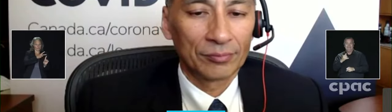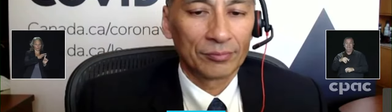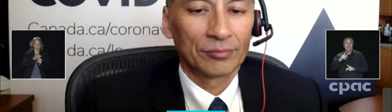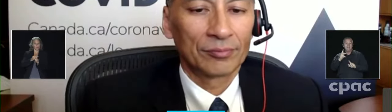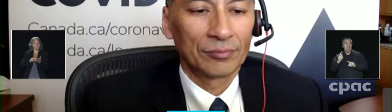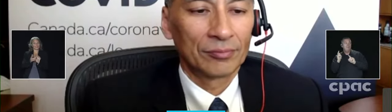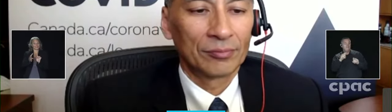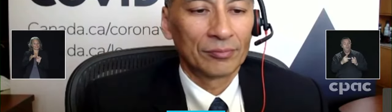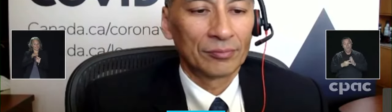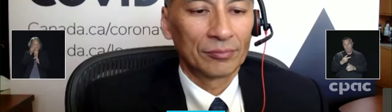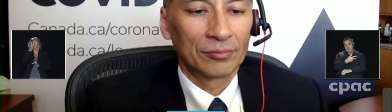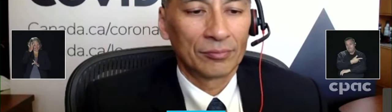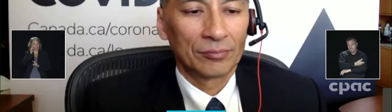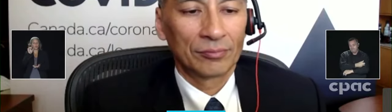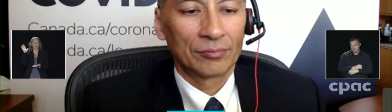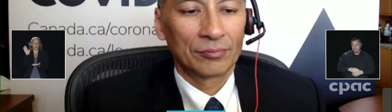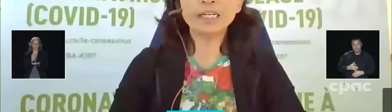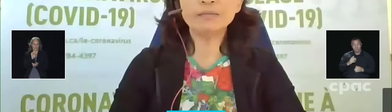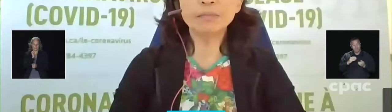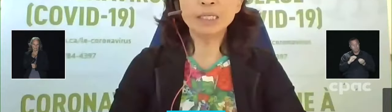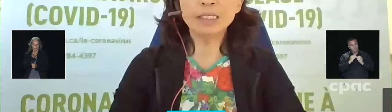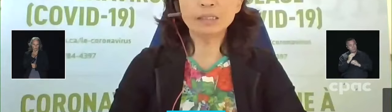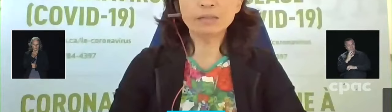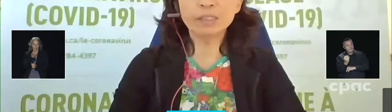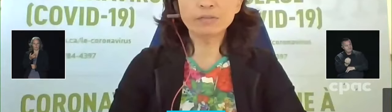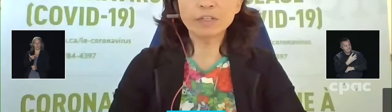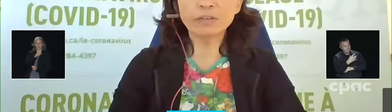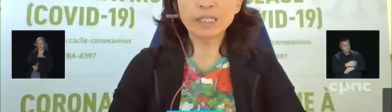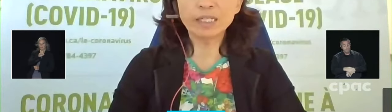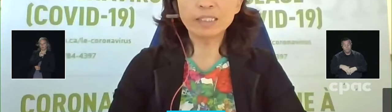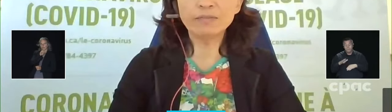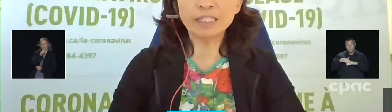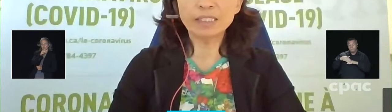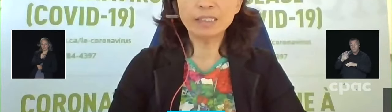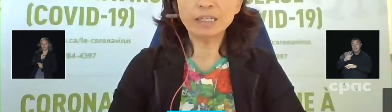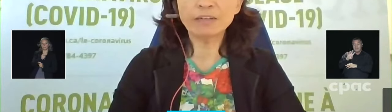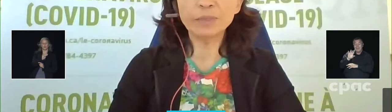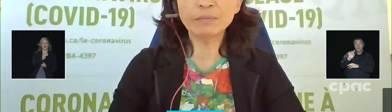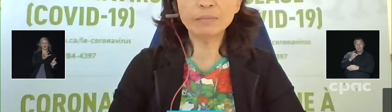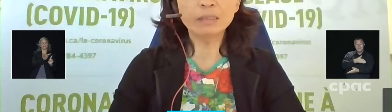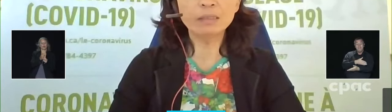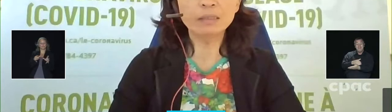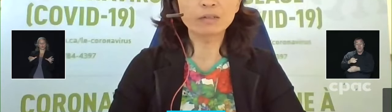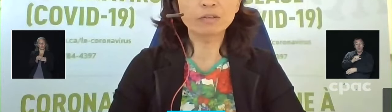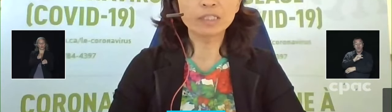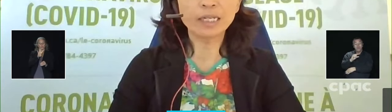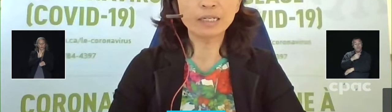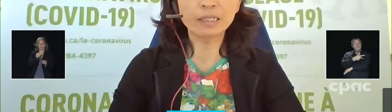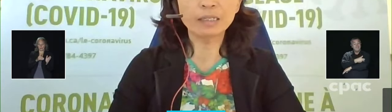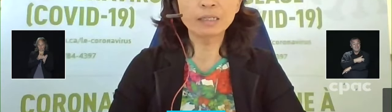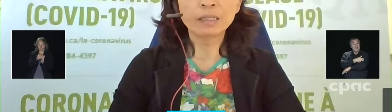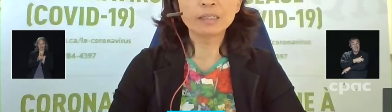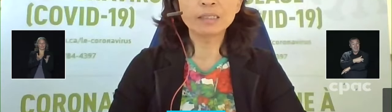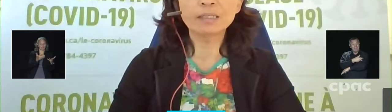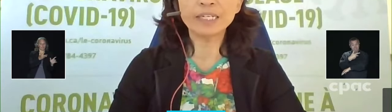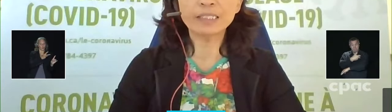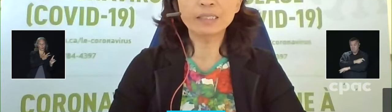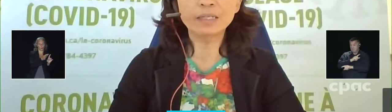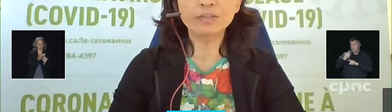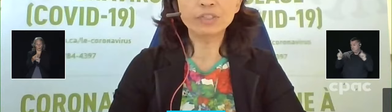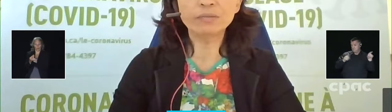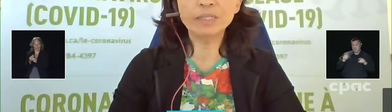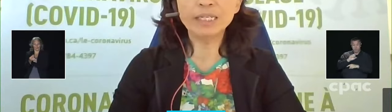Slide 5. More than 48 million doses of COVID-19 vaccines have been administered across Canada